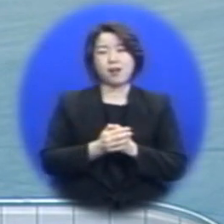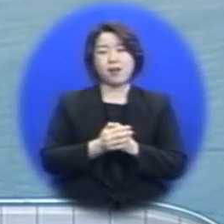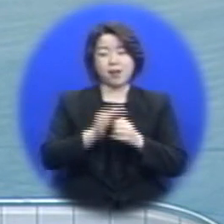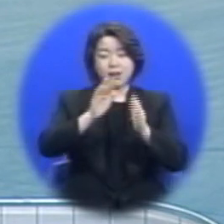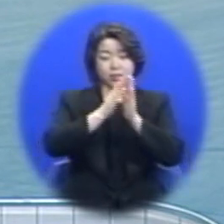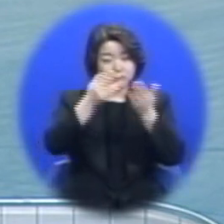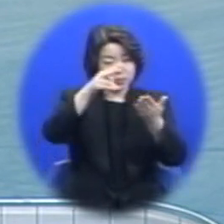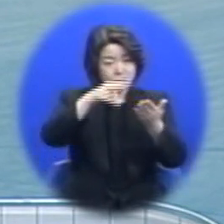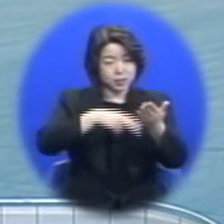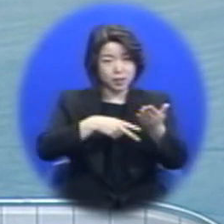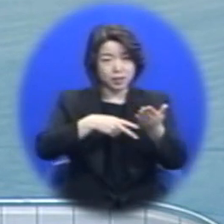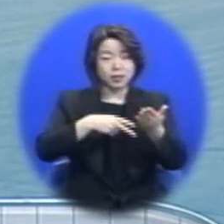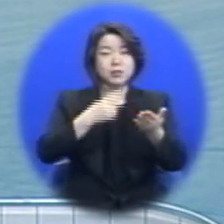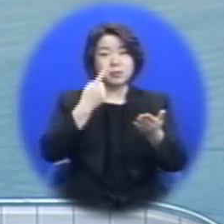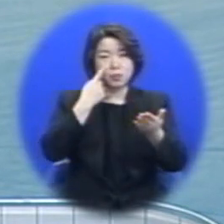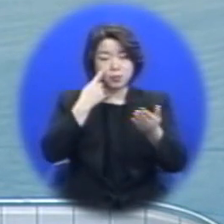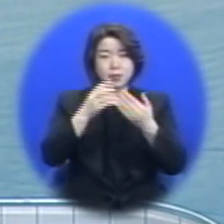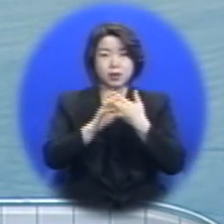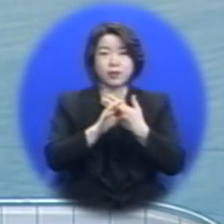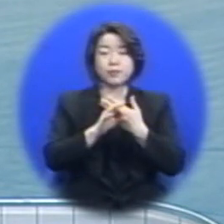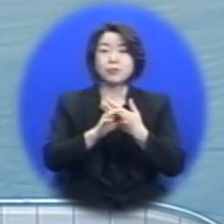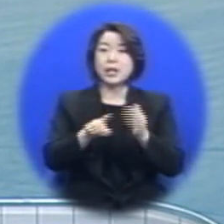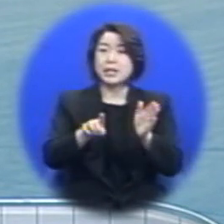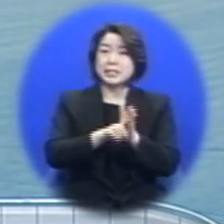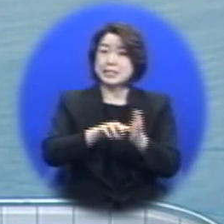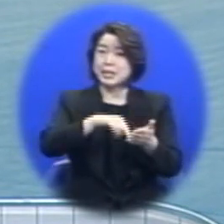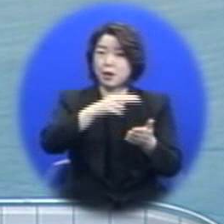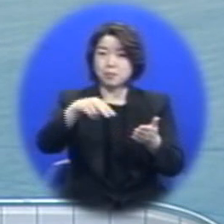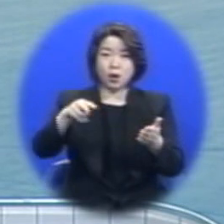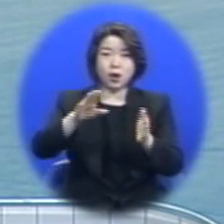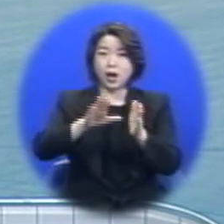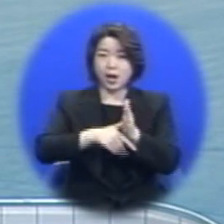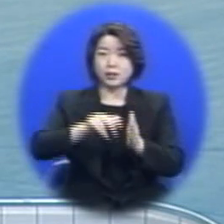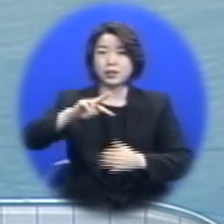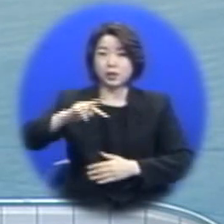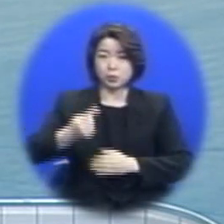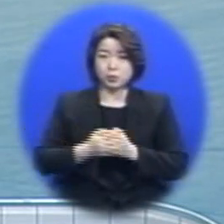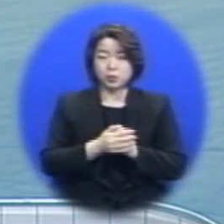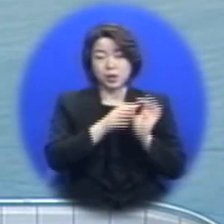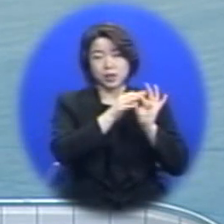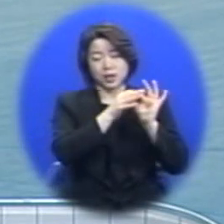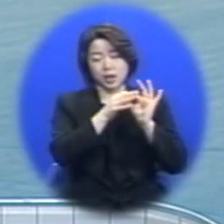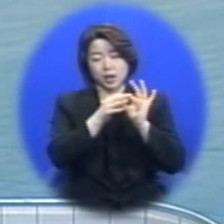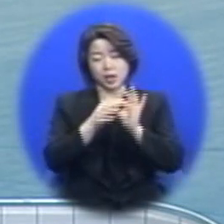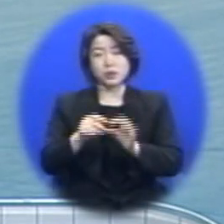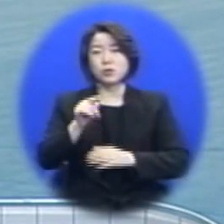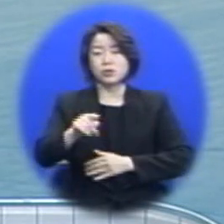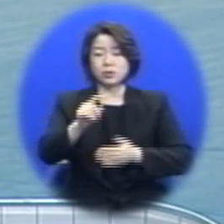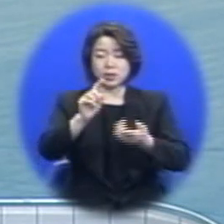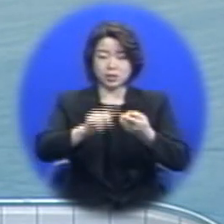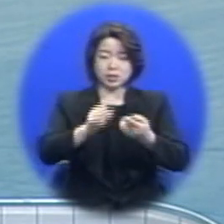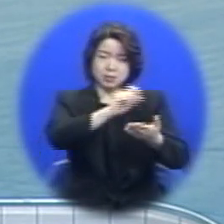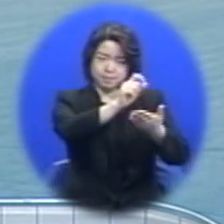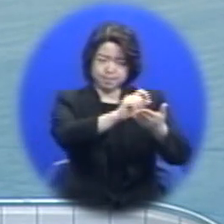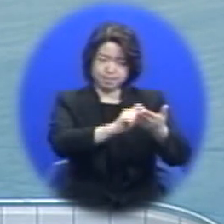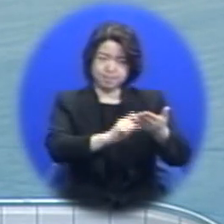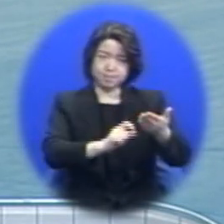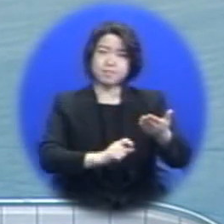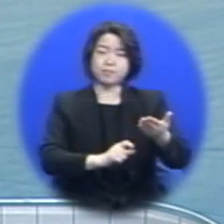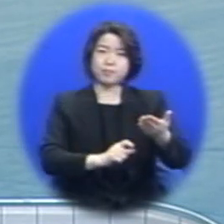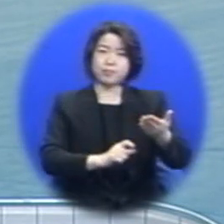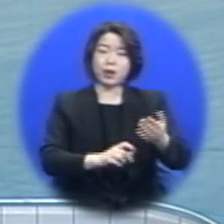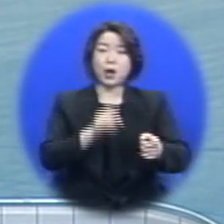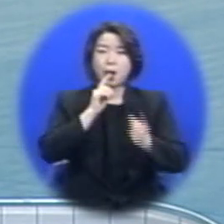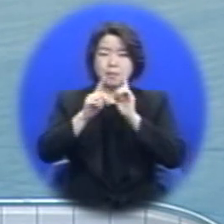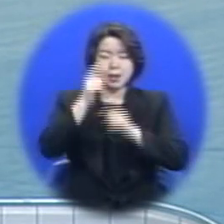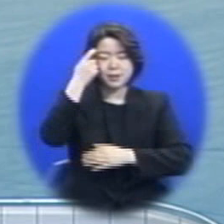읽어보면 그가 신앙의 방황을 할 때조차도 끊임없이 그것을 기록했기 때문이라는 것.